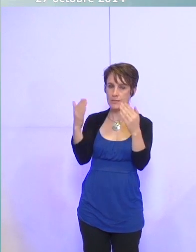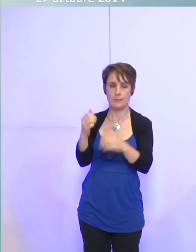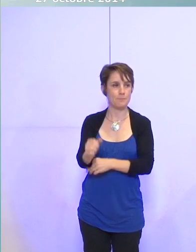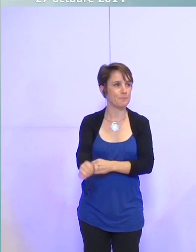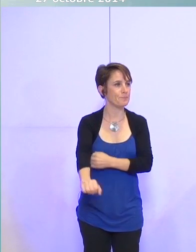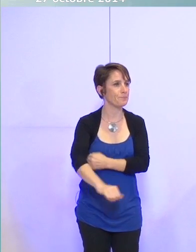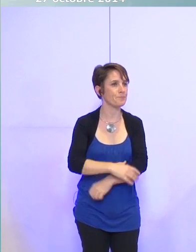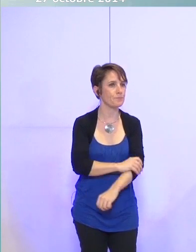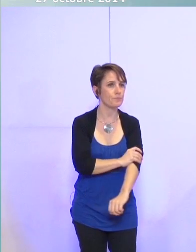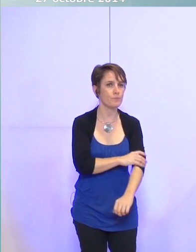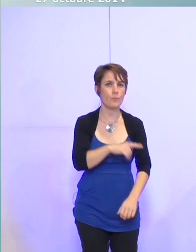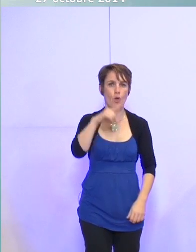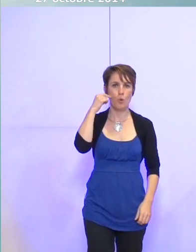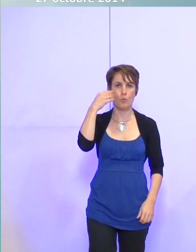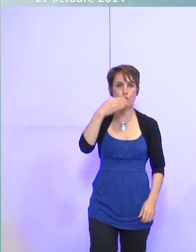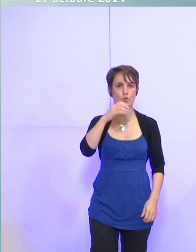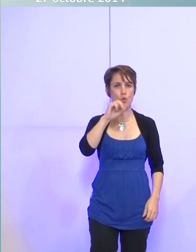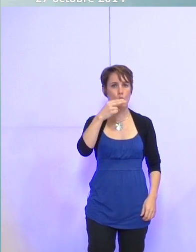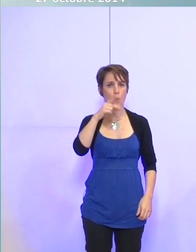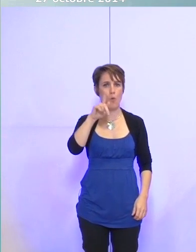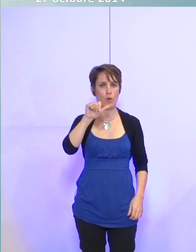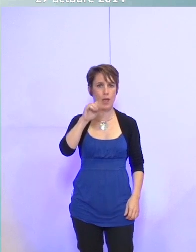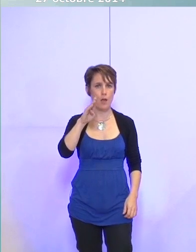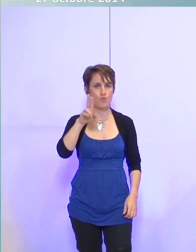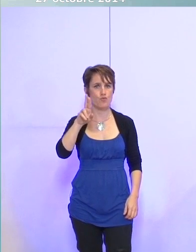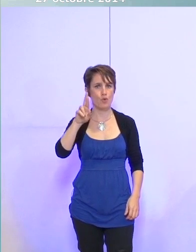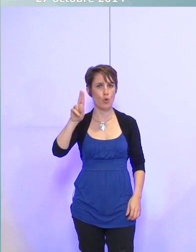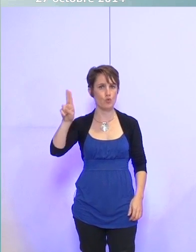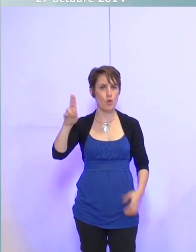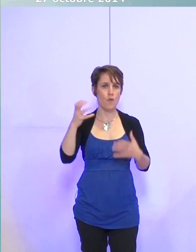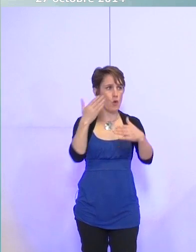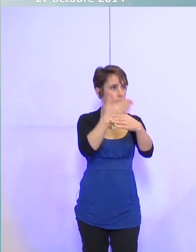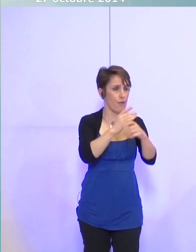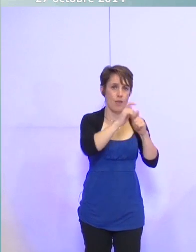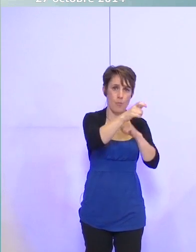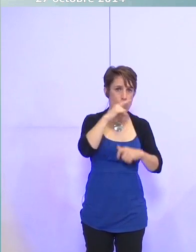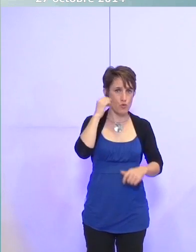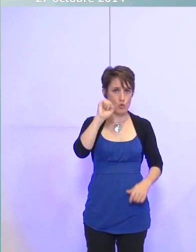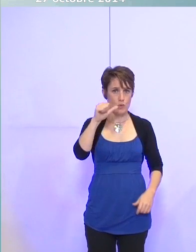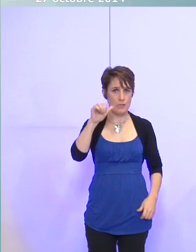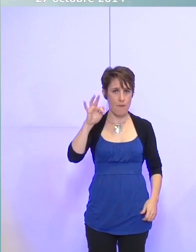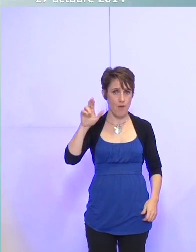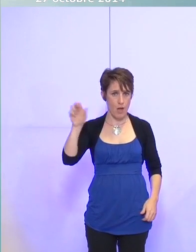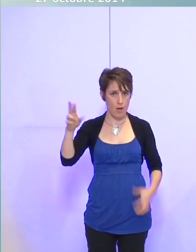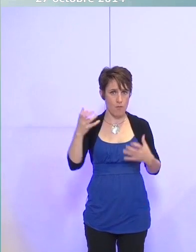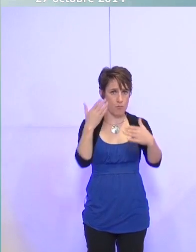prise de parole de M. Mongaburu, puis de M. Safar. Il me semble que c'était tout.